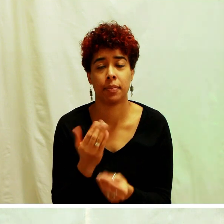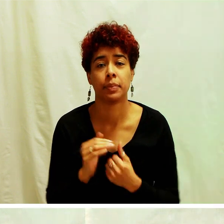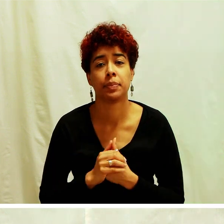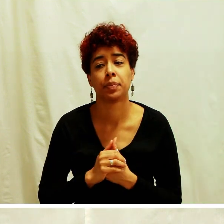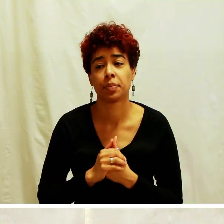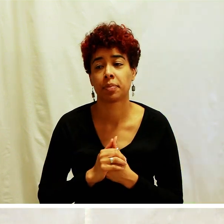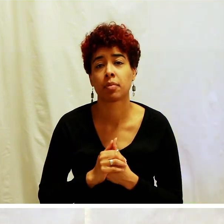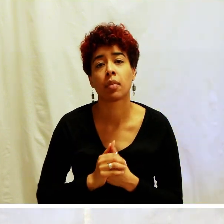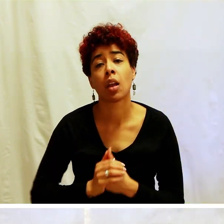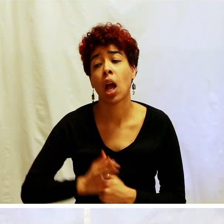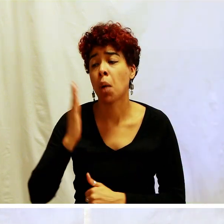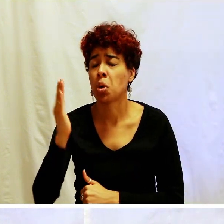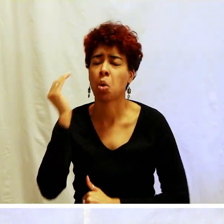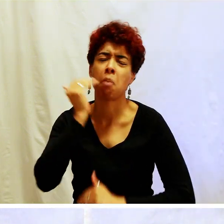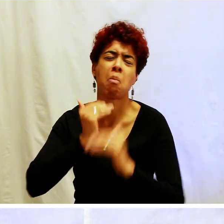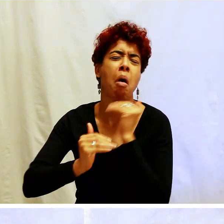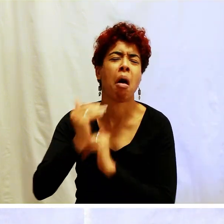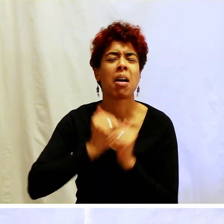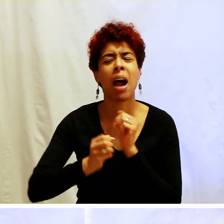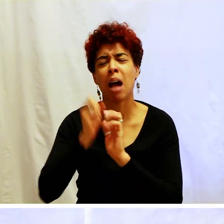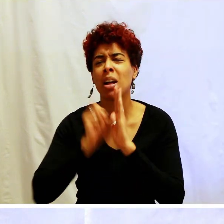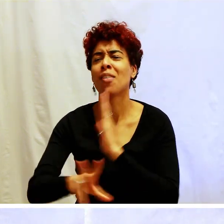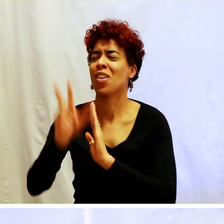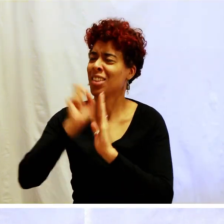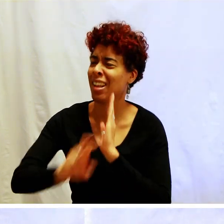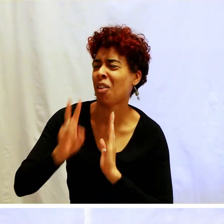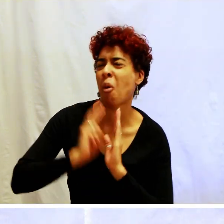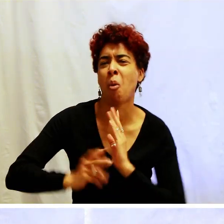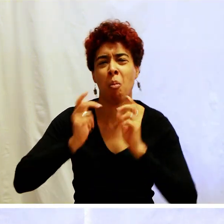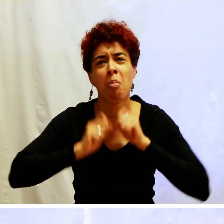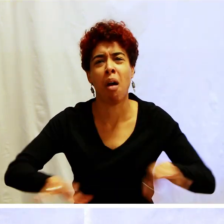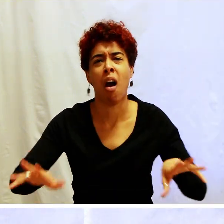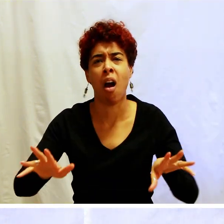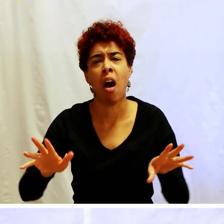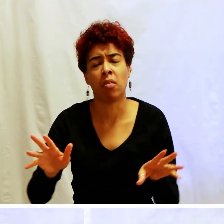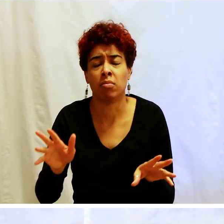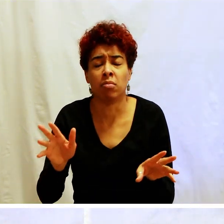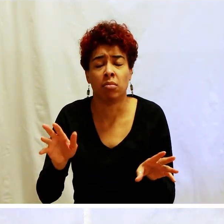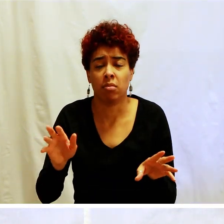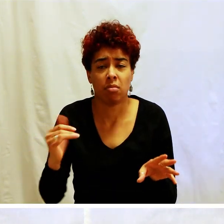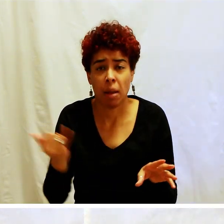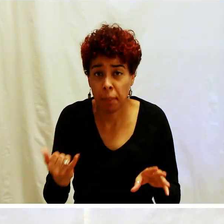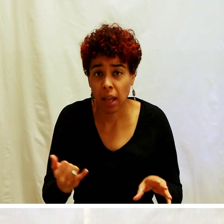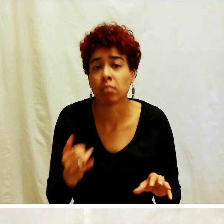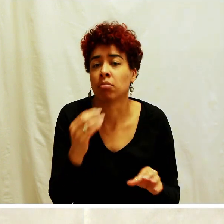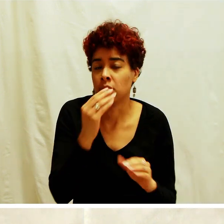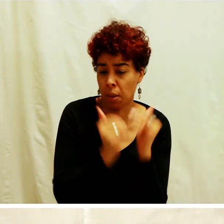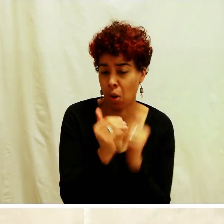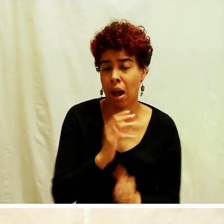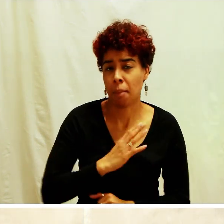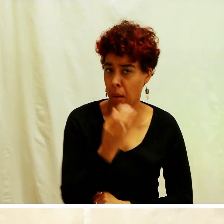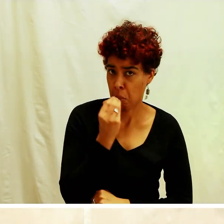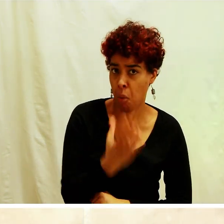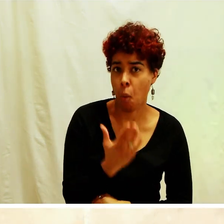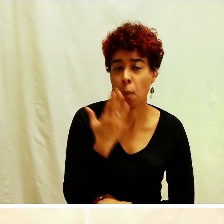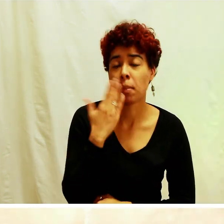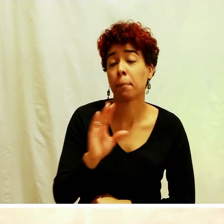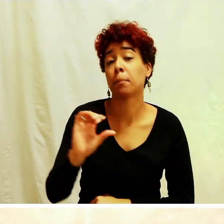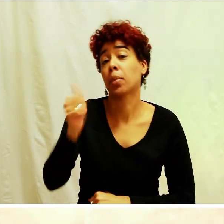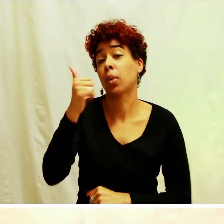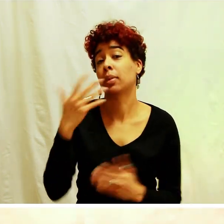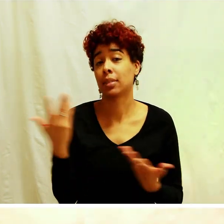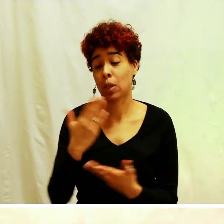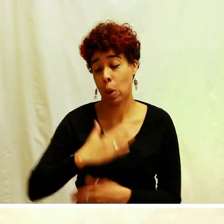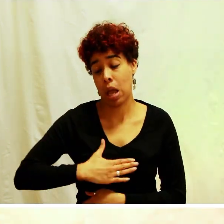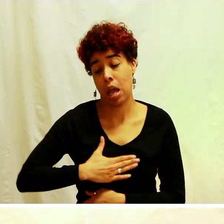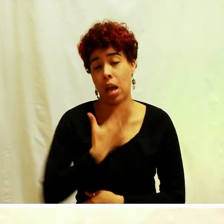Il n'y a pas besoin de grands programmes d'évangélisation avec Dieu. C'est bien d'avoir des programmes. Mais ce qui compte en premier, c'est